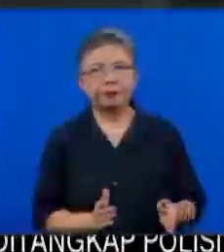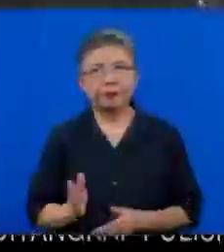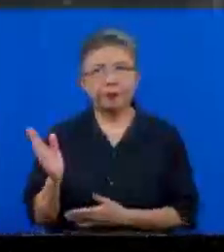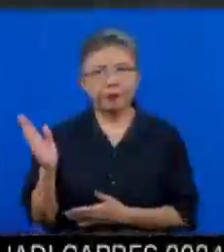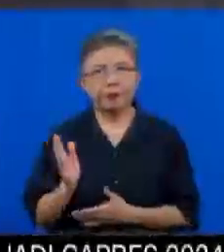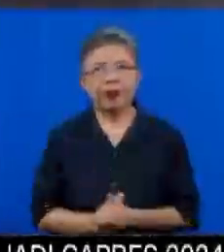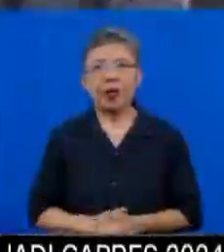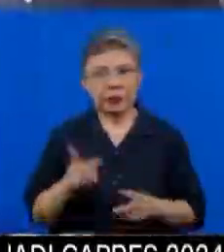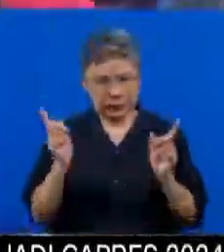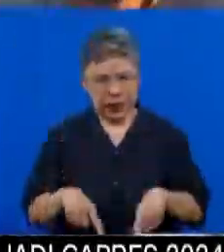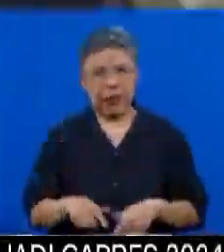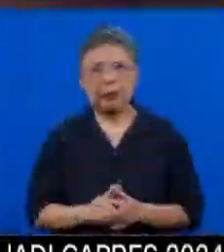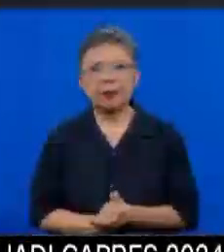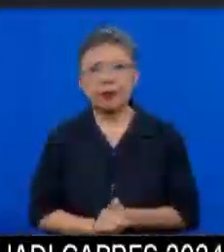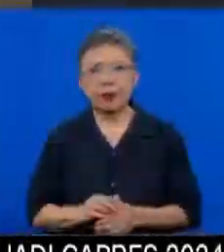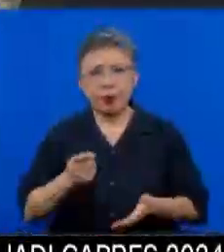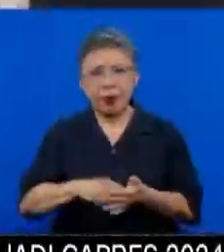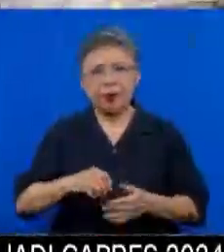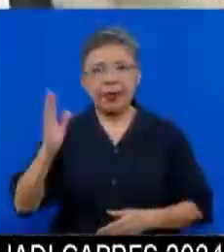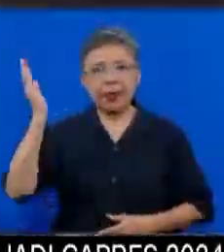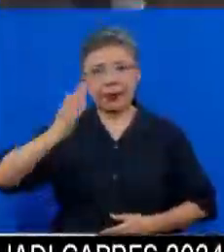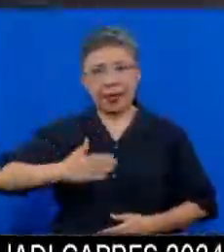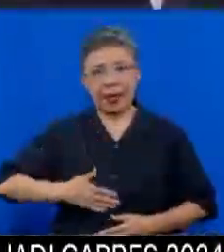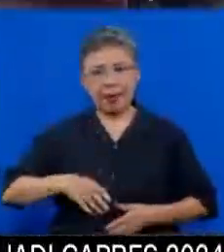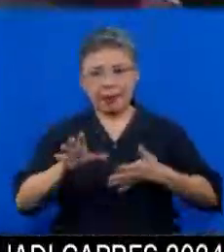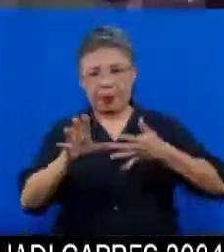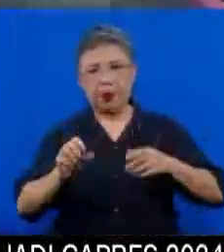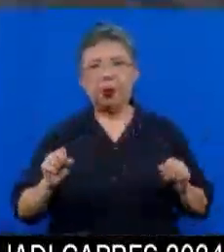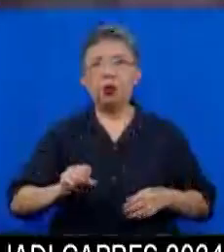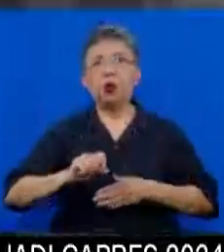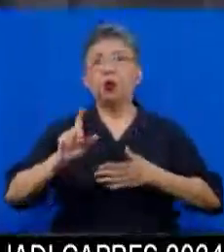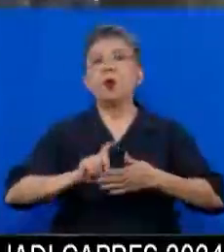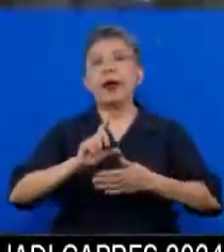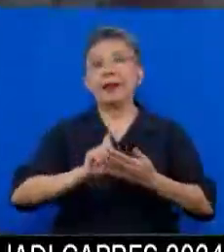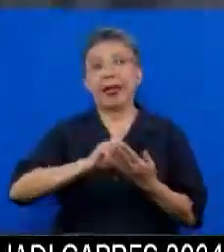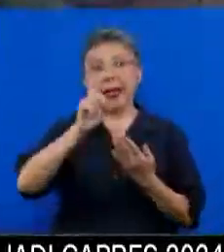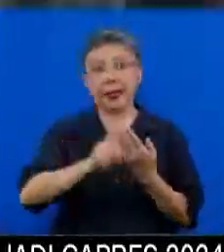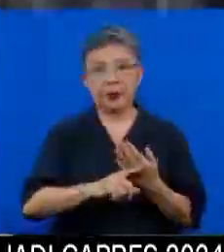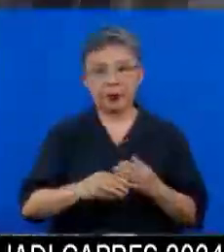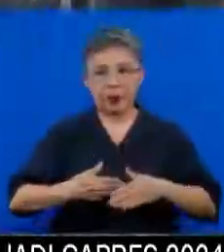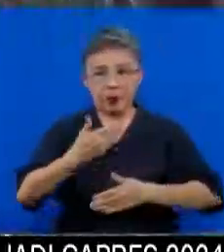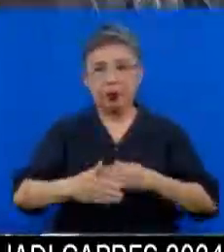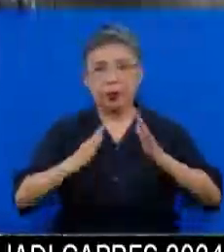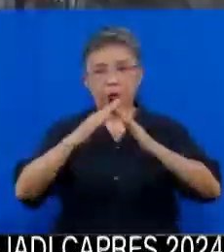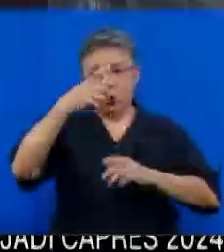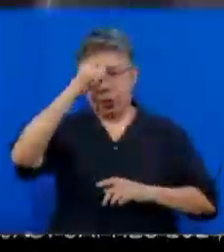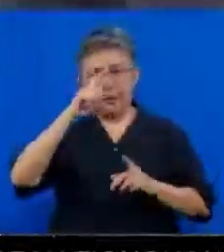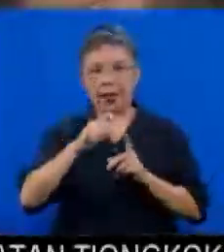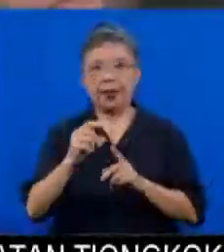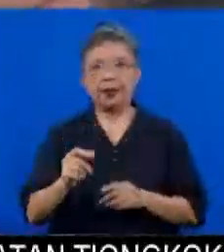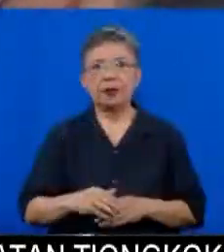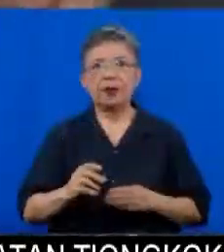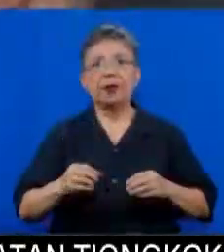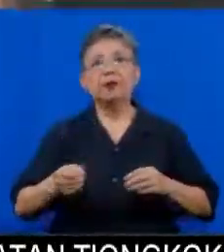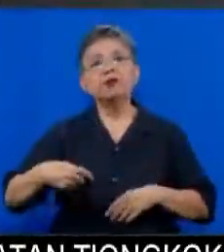ricuh juga terjadi saat mahasiswa Islam Indonesia Cabang Lumajang berunjuk rasa di depan Gedung DPRD Kabupaten Lumajang Rabu